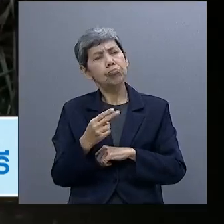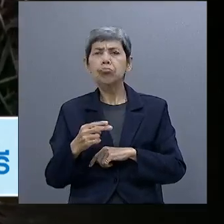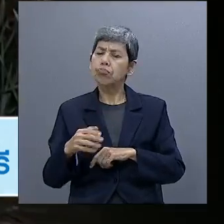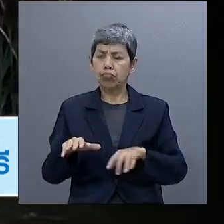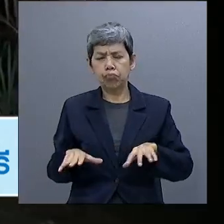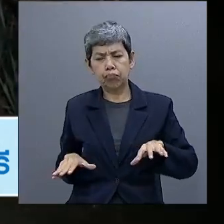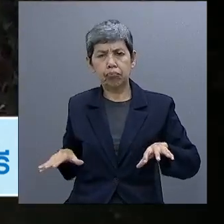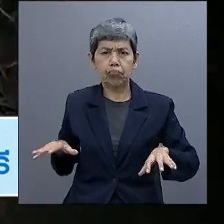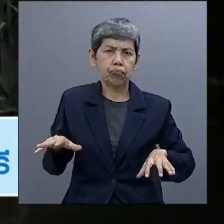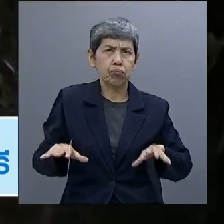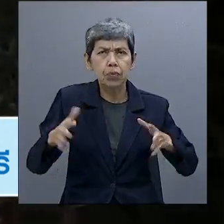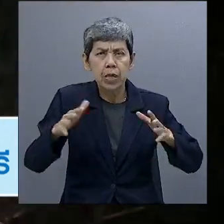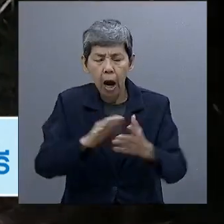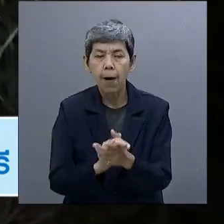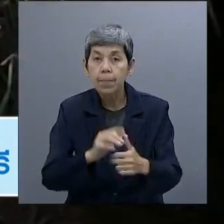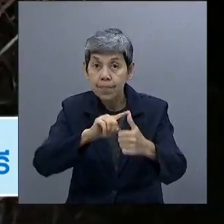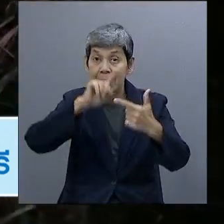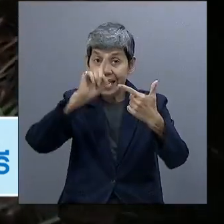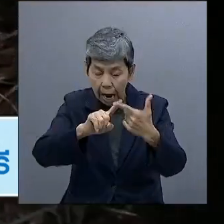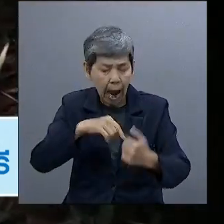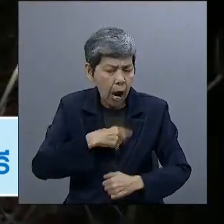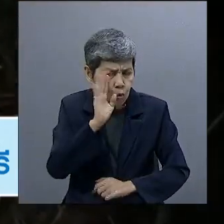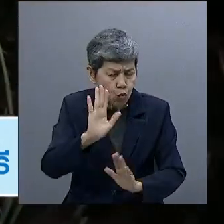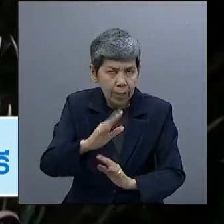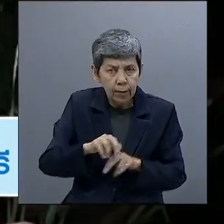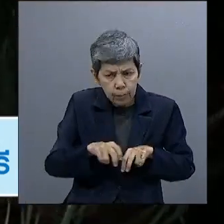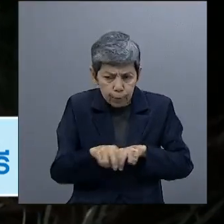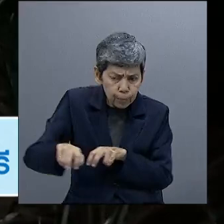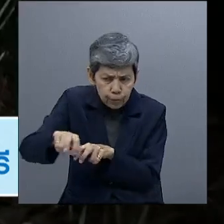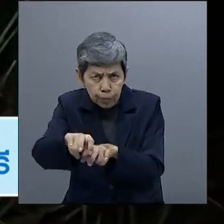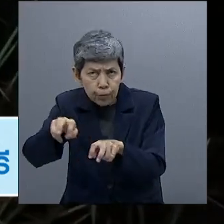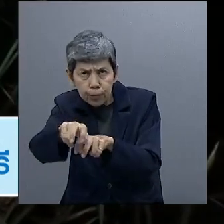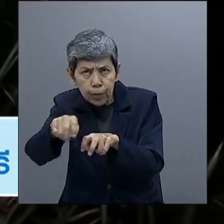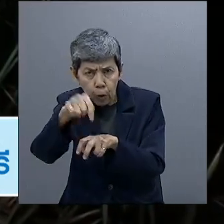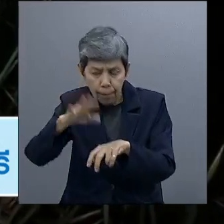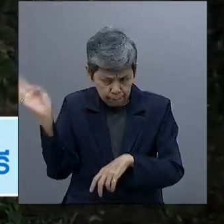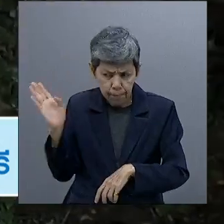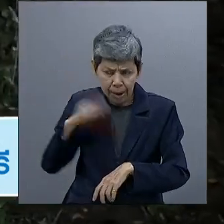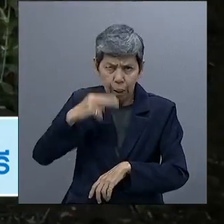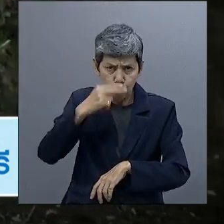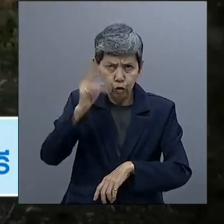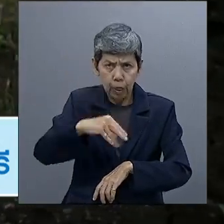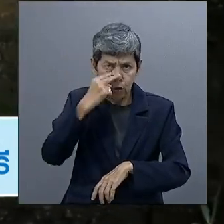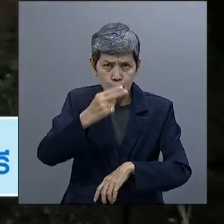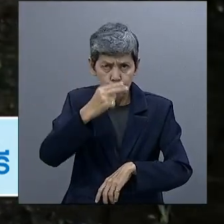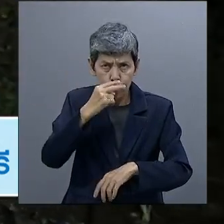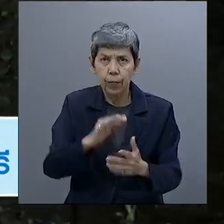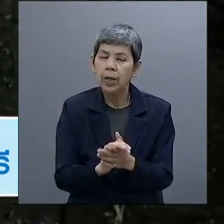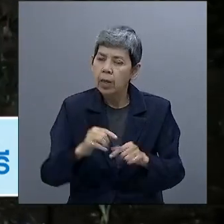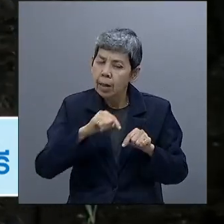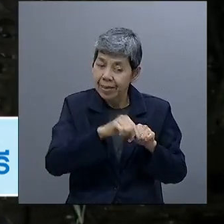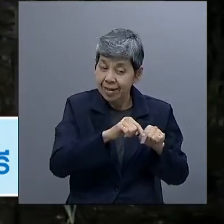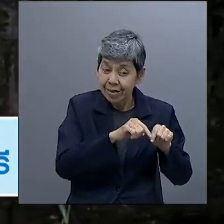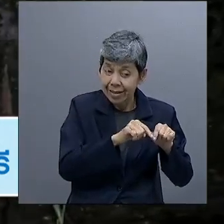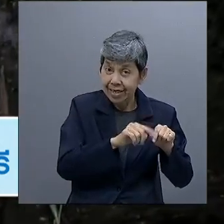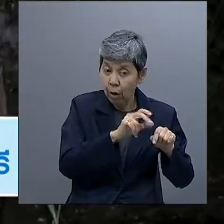เข้ค่ะเอาไปต่อจุดที่2ค่ะชาวบ้านเขาพาทีมข่าวลงพื้นที่ไปเลยอยู่ห่างจากจุดแรก250เมต